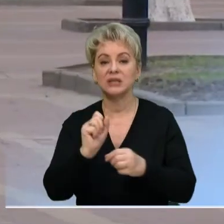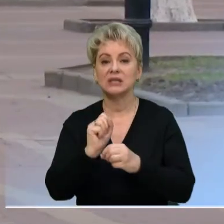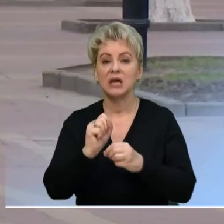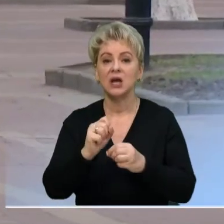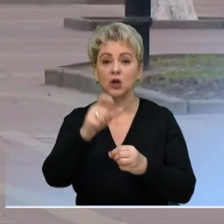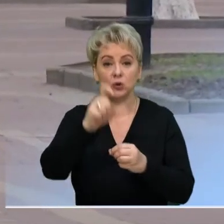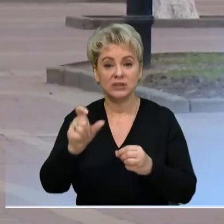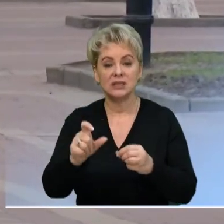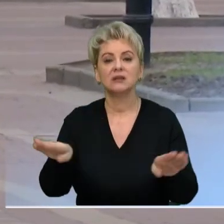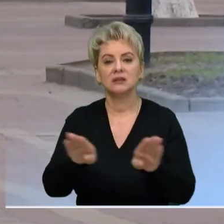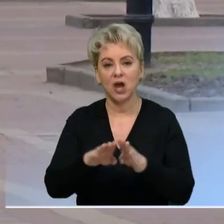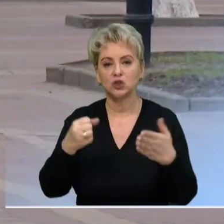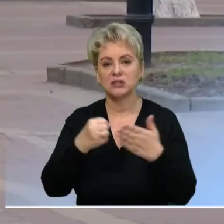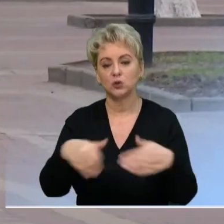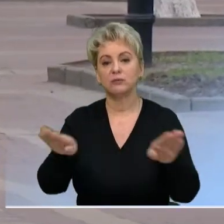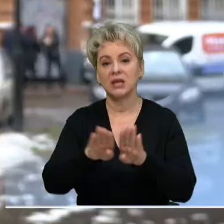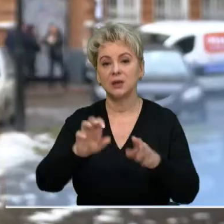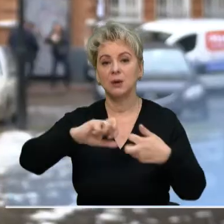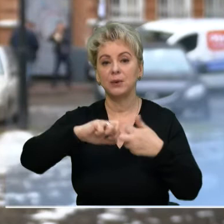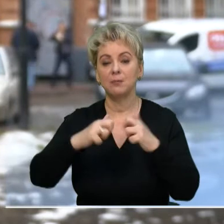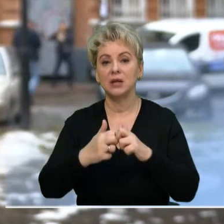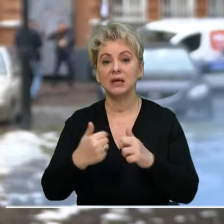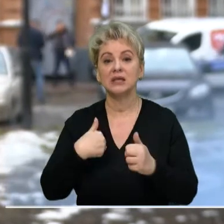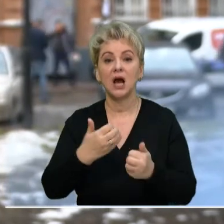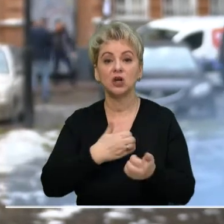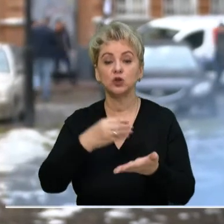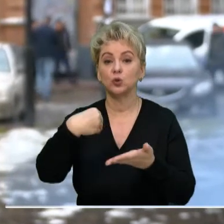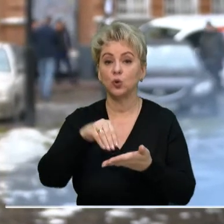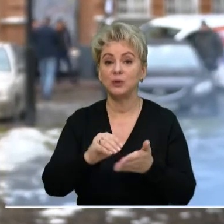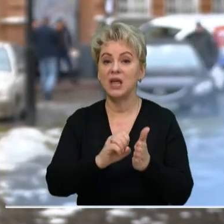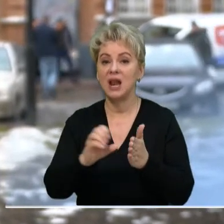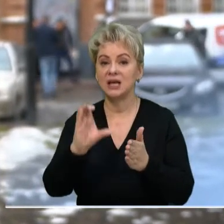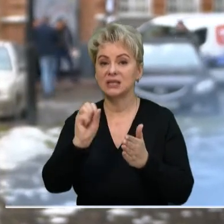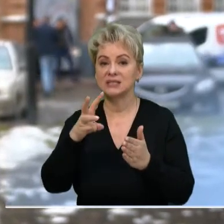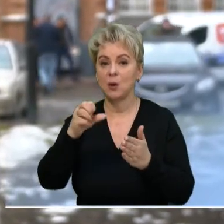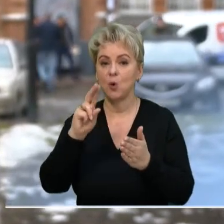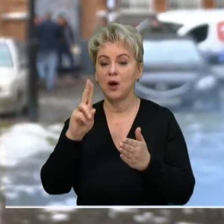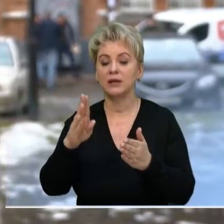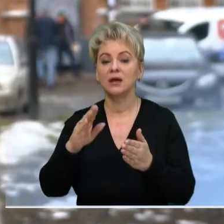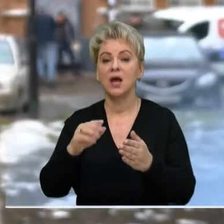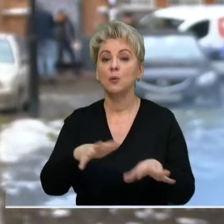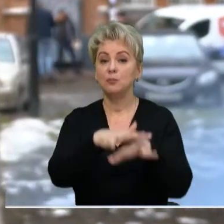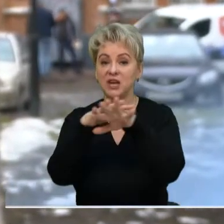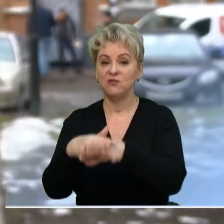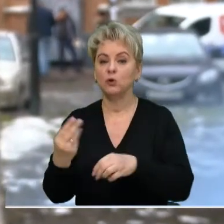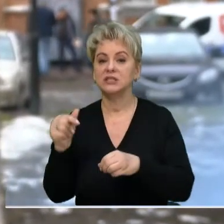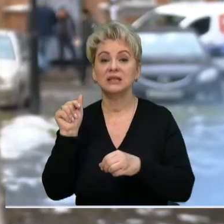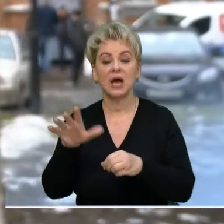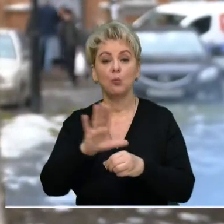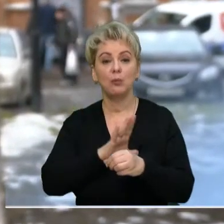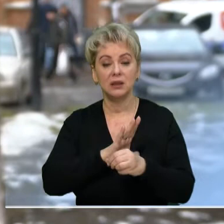опрошенных ростовчан также столкнулись с похожими проблемами. Я себе хотел купить электросамокат, перевел деньги, там